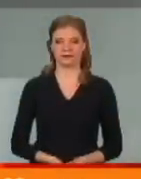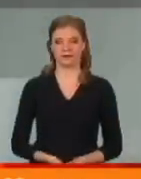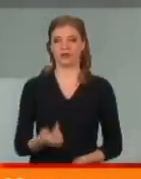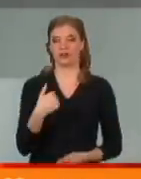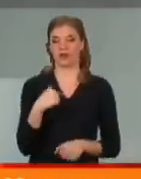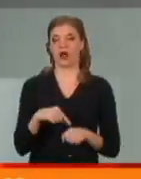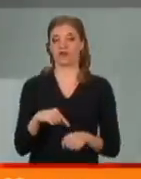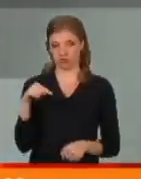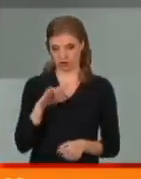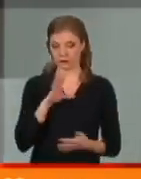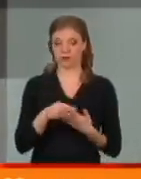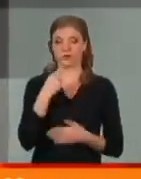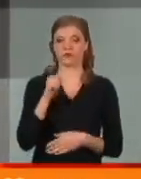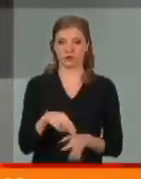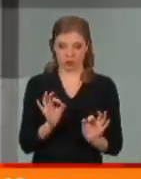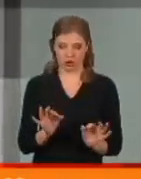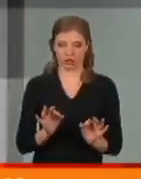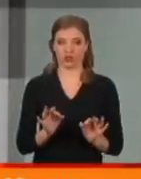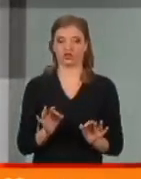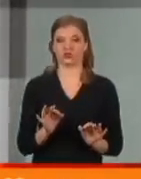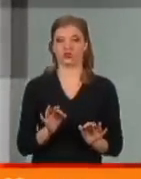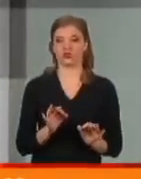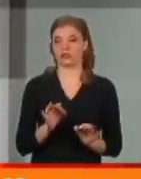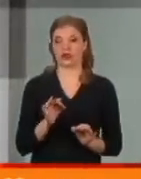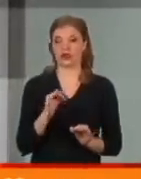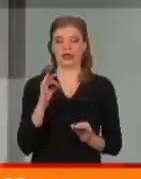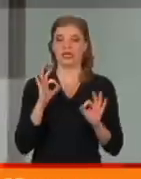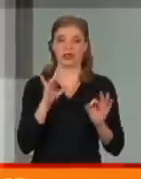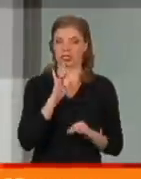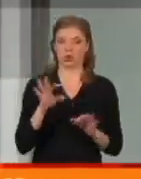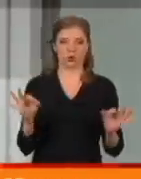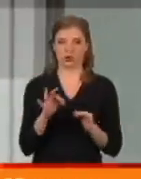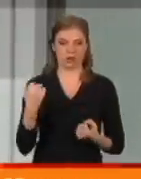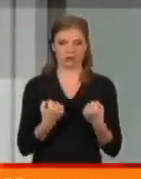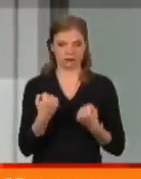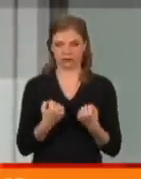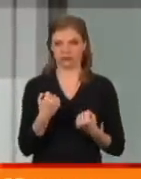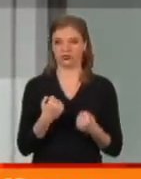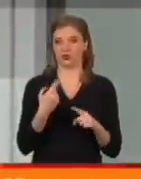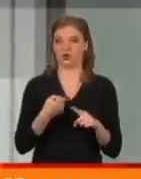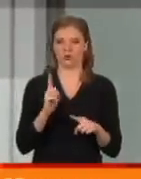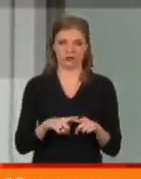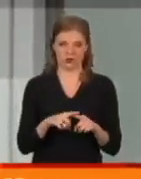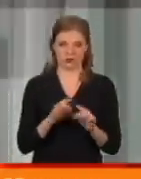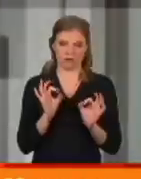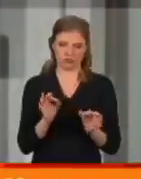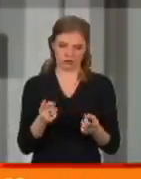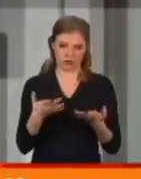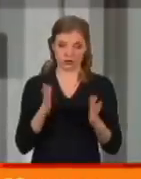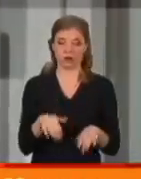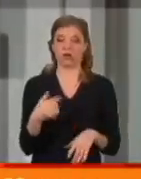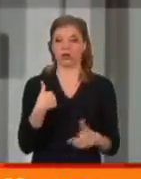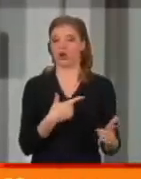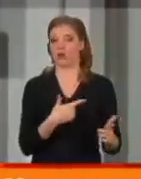Я чувствую свою вину, и, конечно же, никогда больше не сяду за руль, об этом просто речи будет. Я